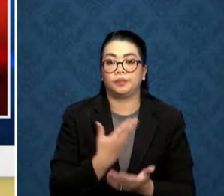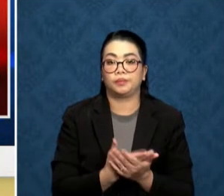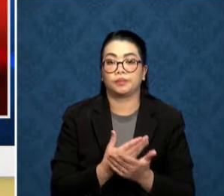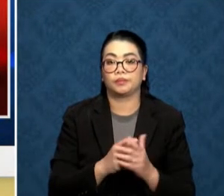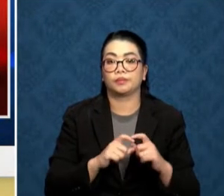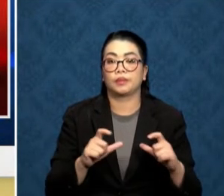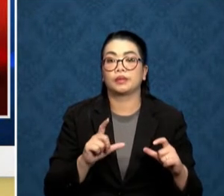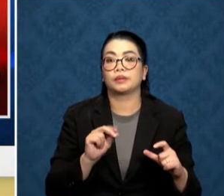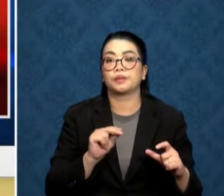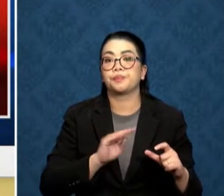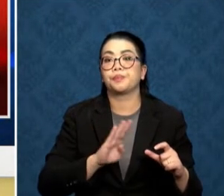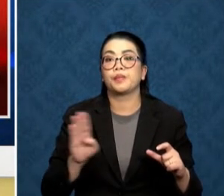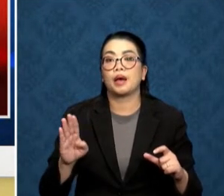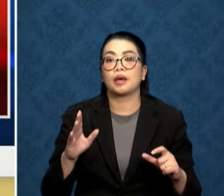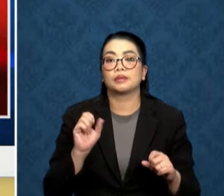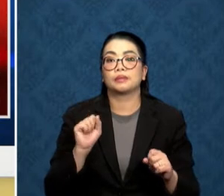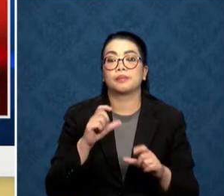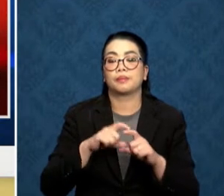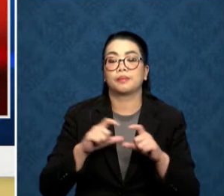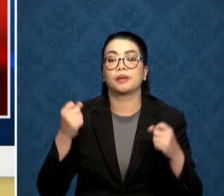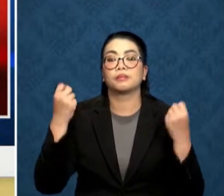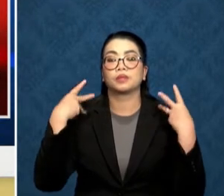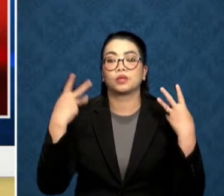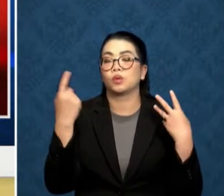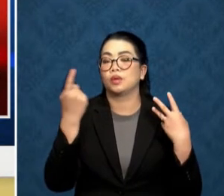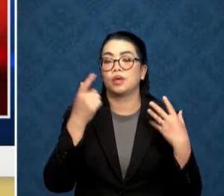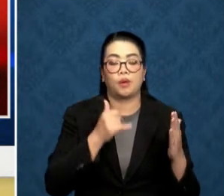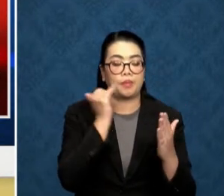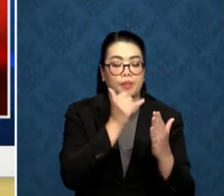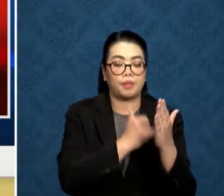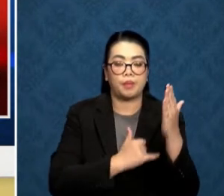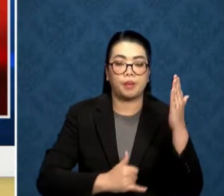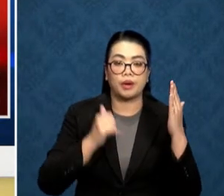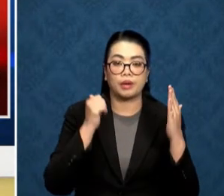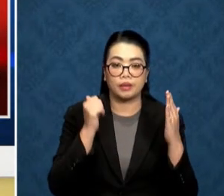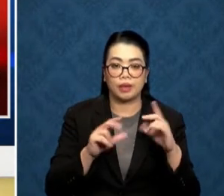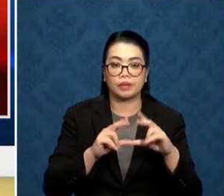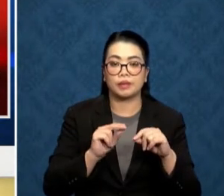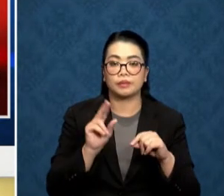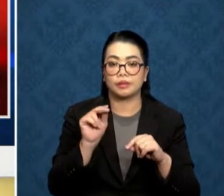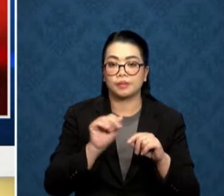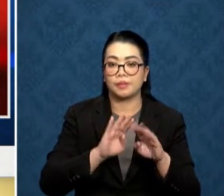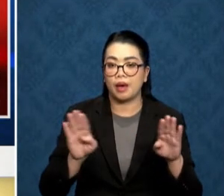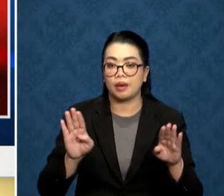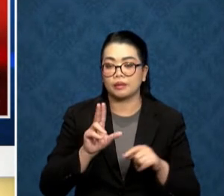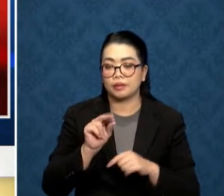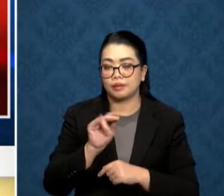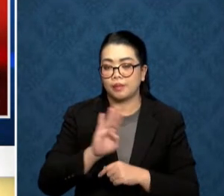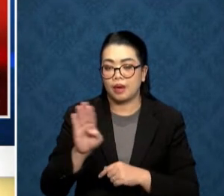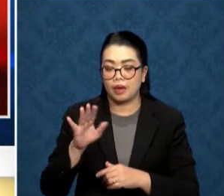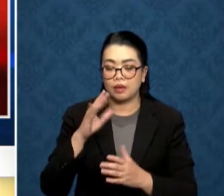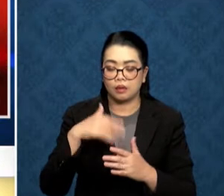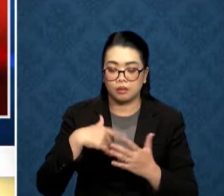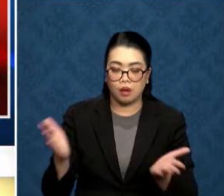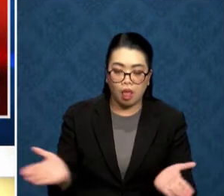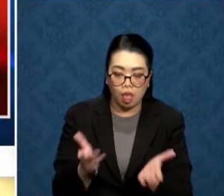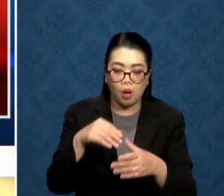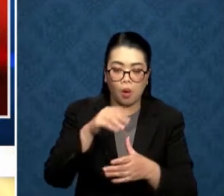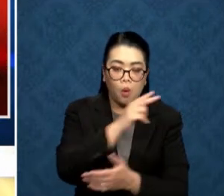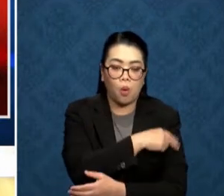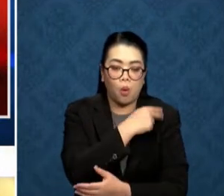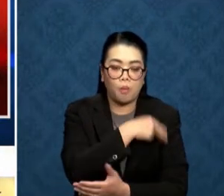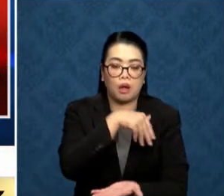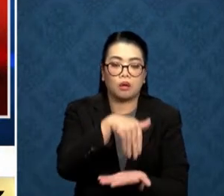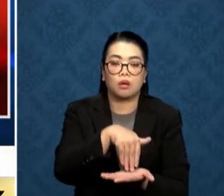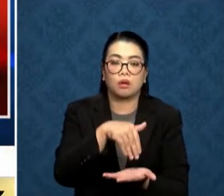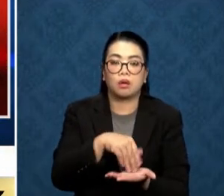ายนี้ทำให้ลดความแส at health ของโงพยาบ